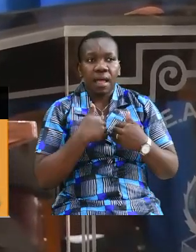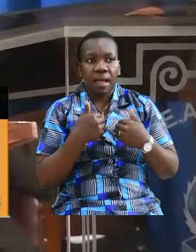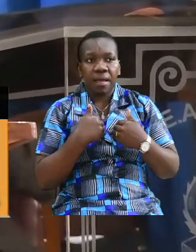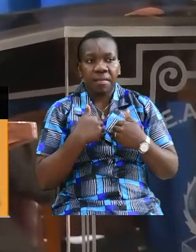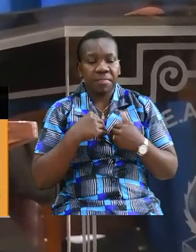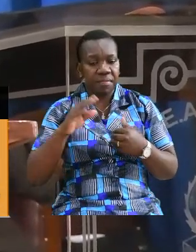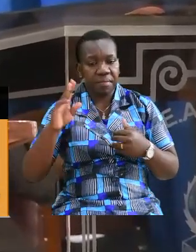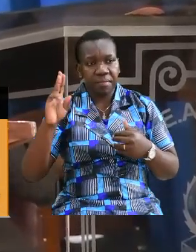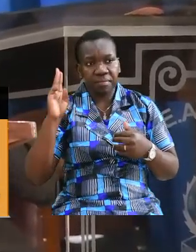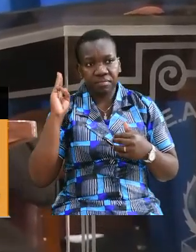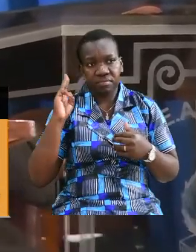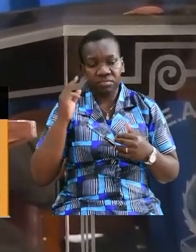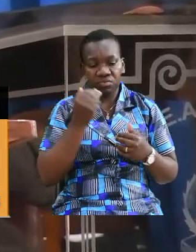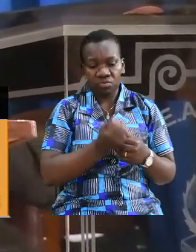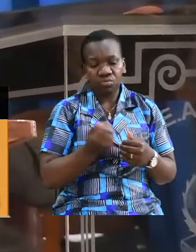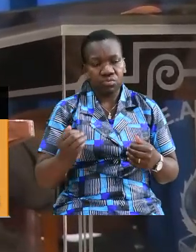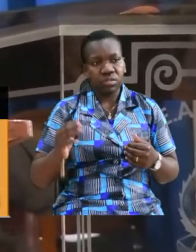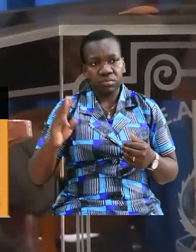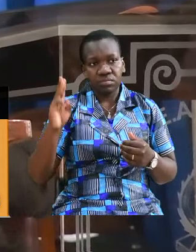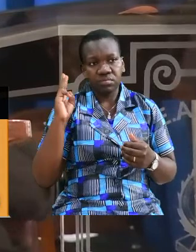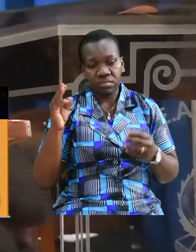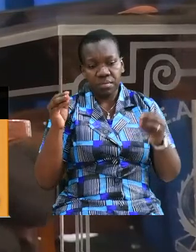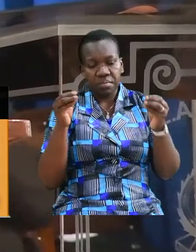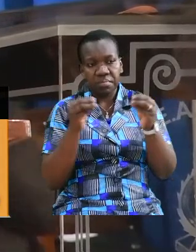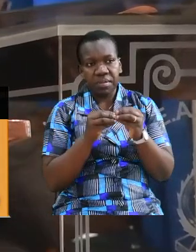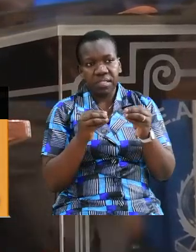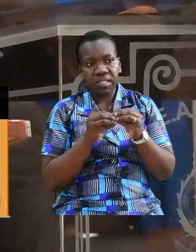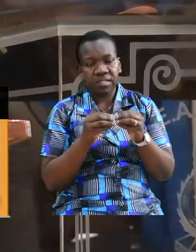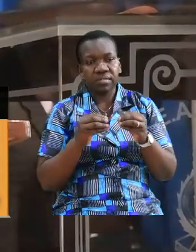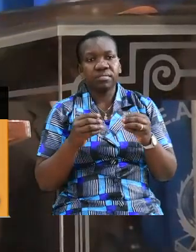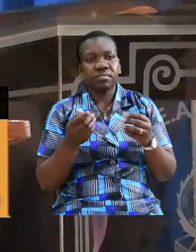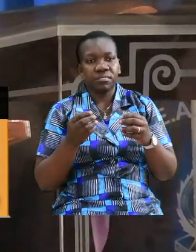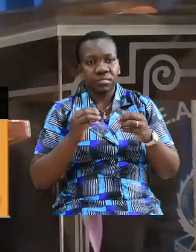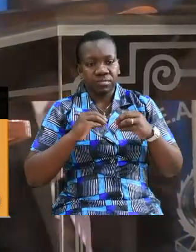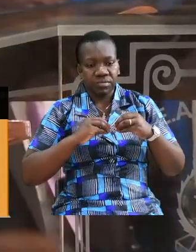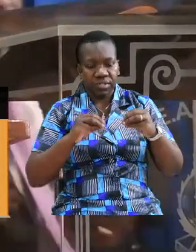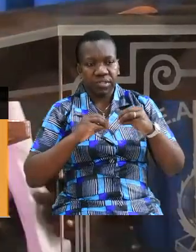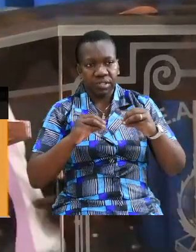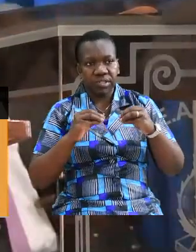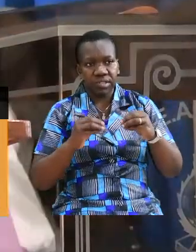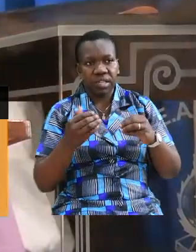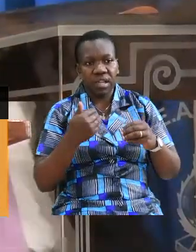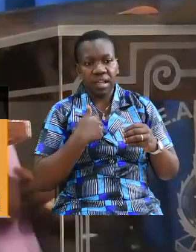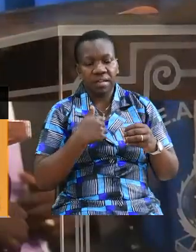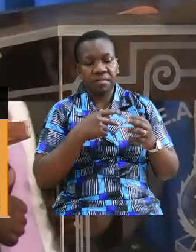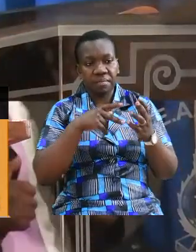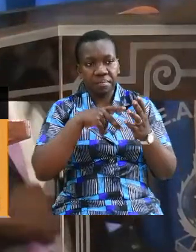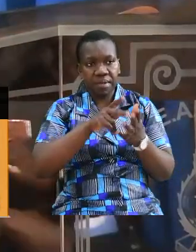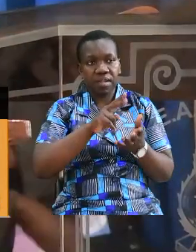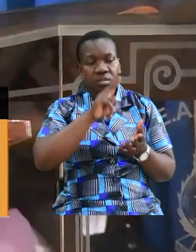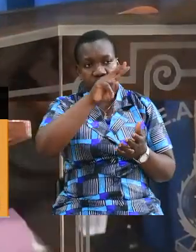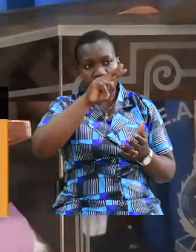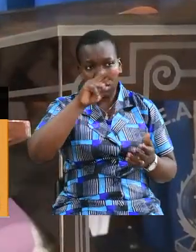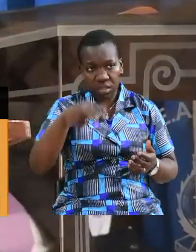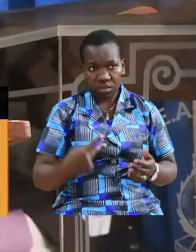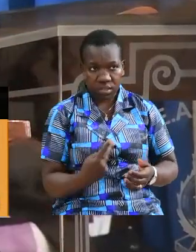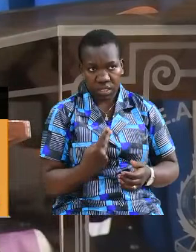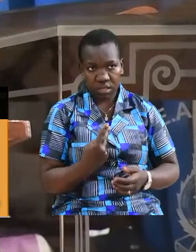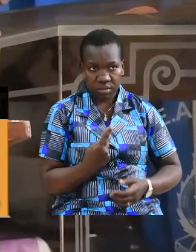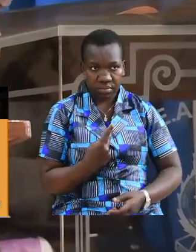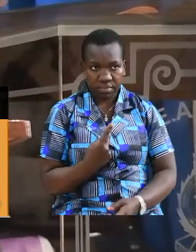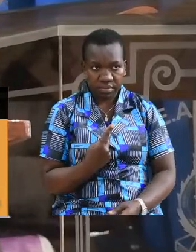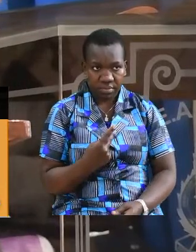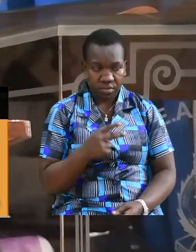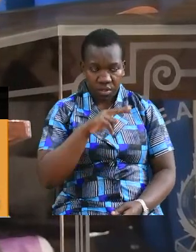mpaka tarehe 4 mwezi wa 5. Na malipo ni 2000 kila mmoja.